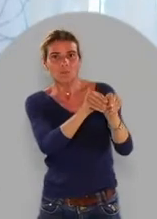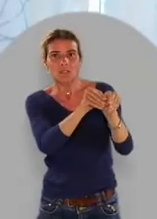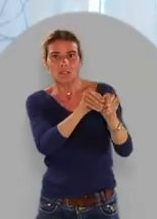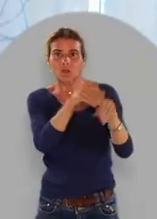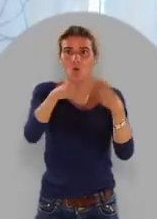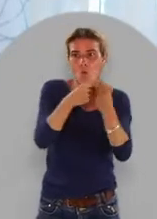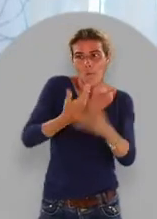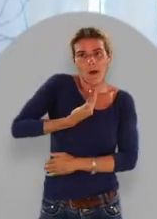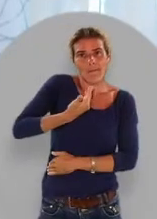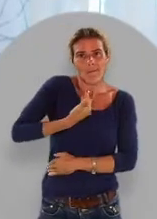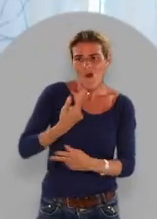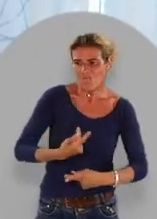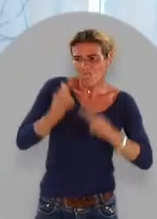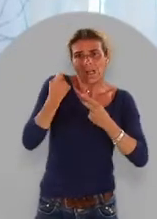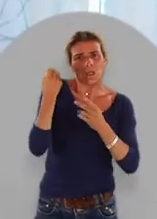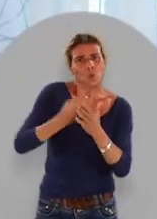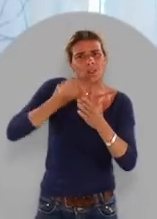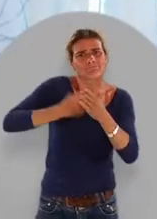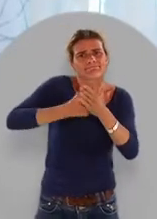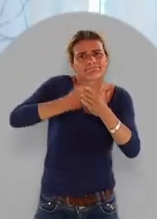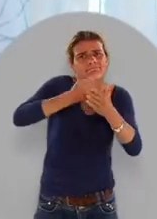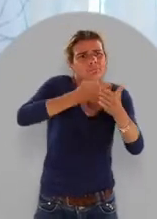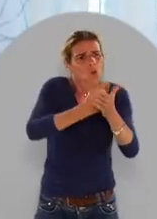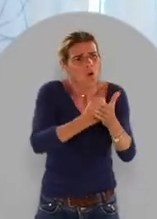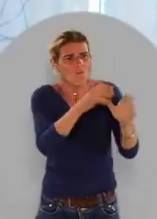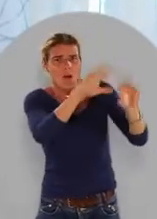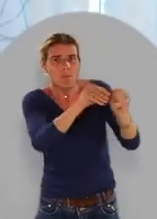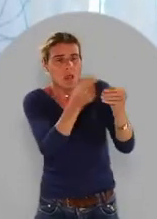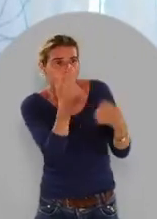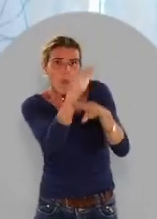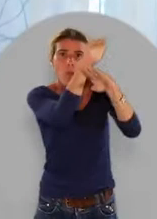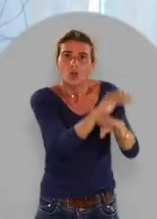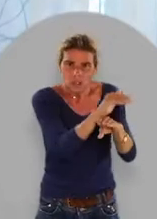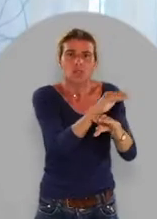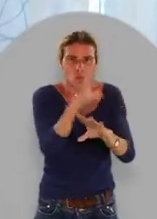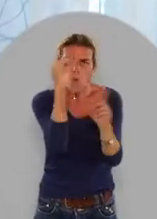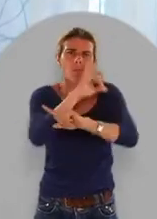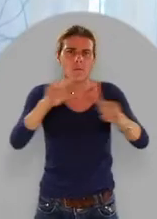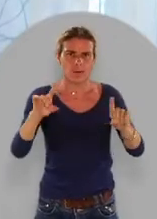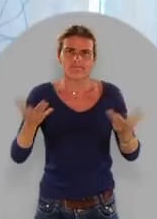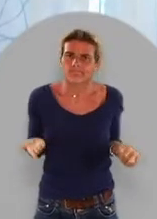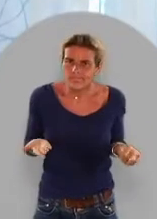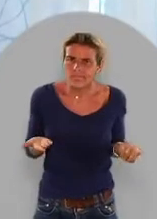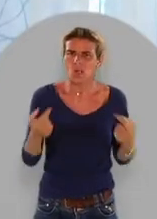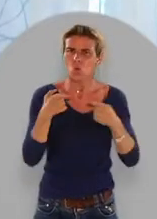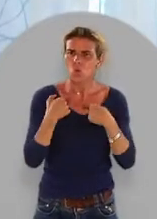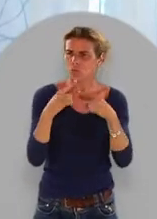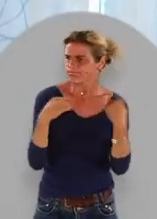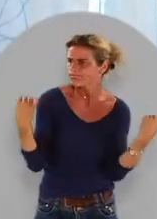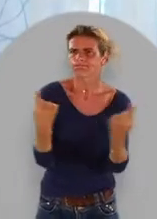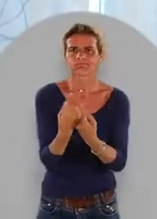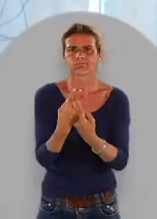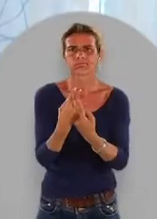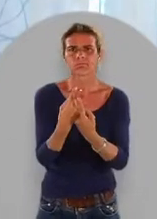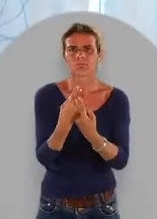battent au quotidien pour le mieux-être de leur famille il doit aussi nous rappeler que nous avons nous